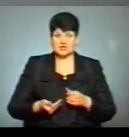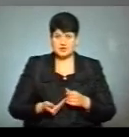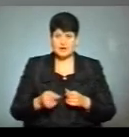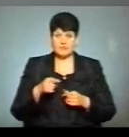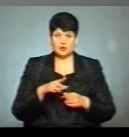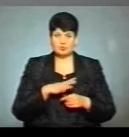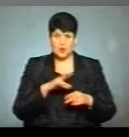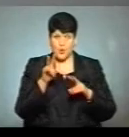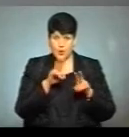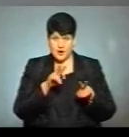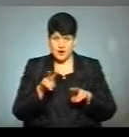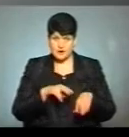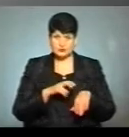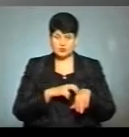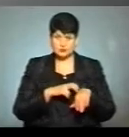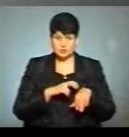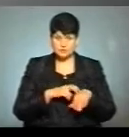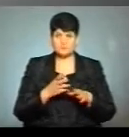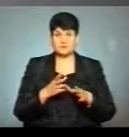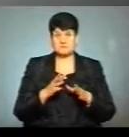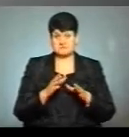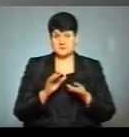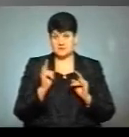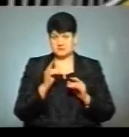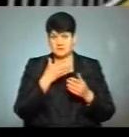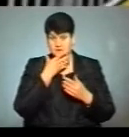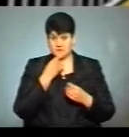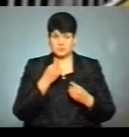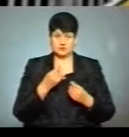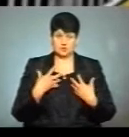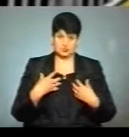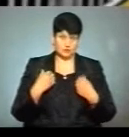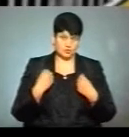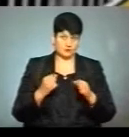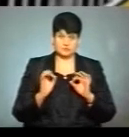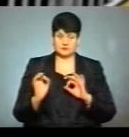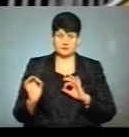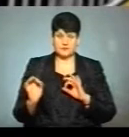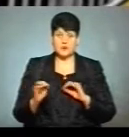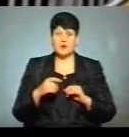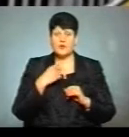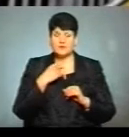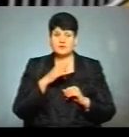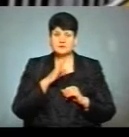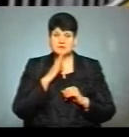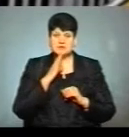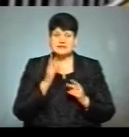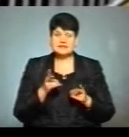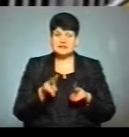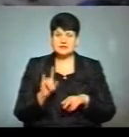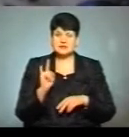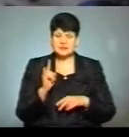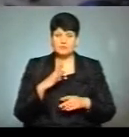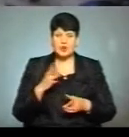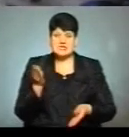було оглянуте доктором-неонатологом. Дитинка гарна, доношена, здорова. За словами Ольги Сидорчук, залишене немовля було